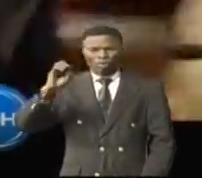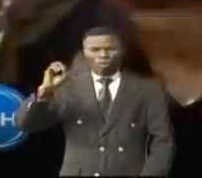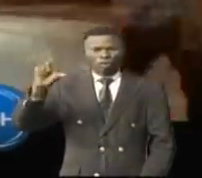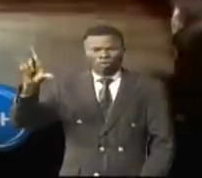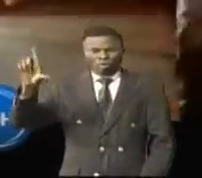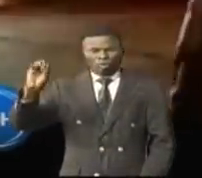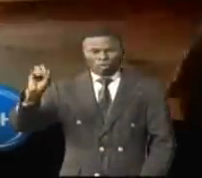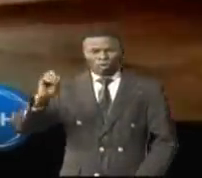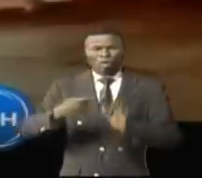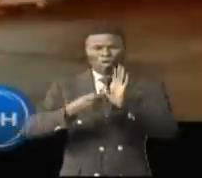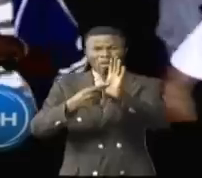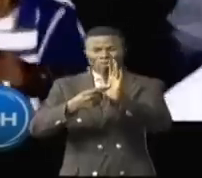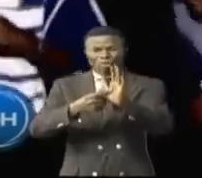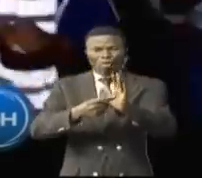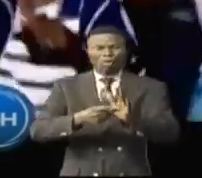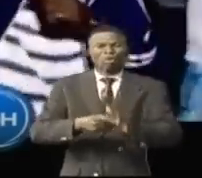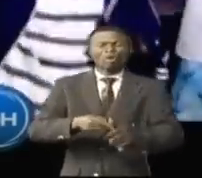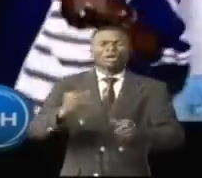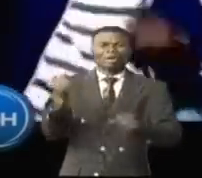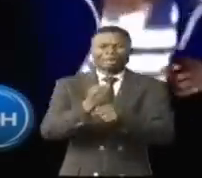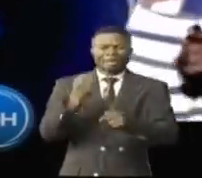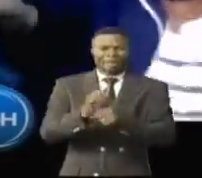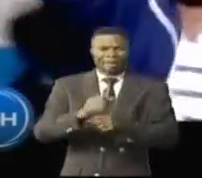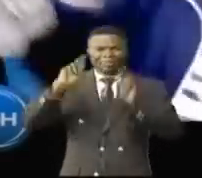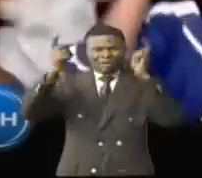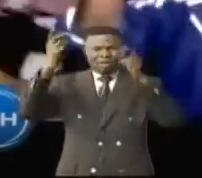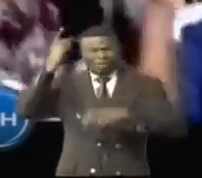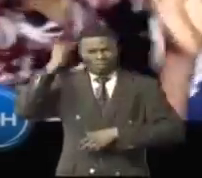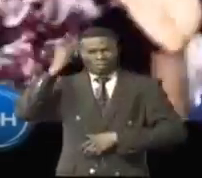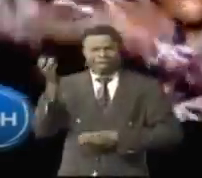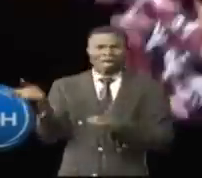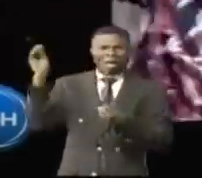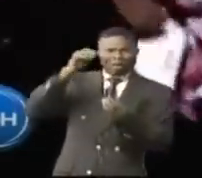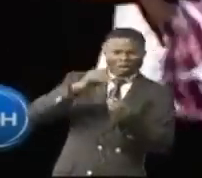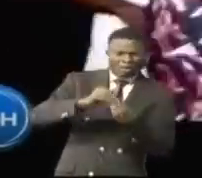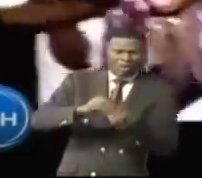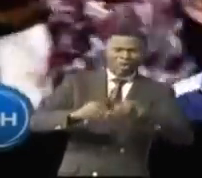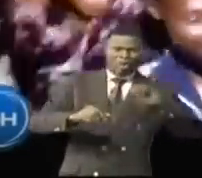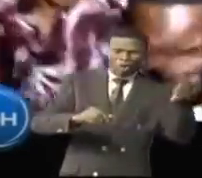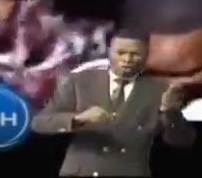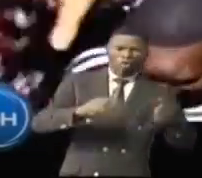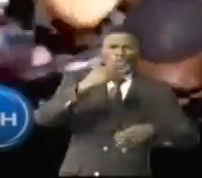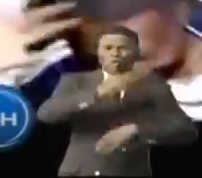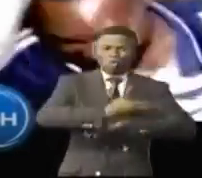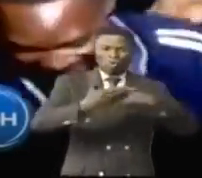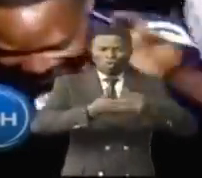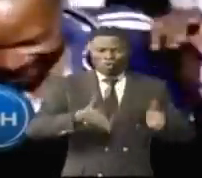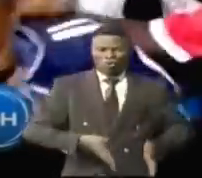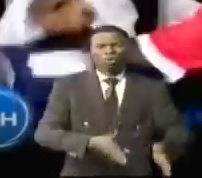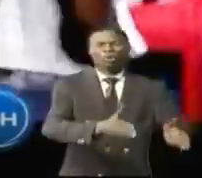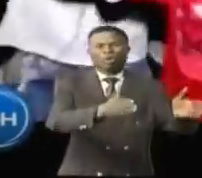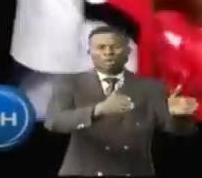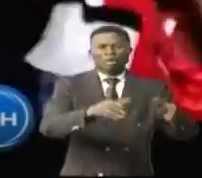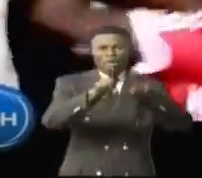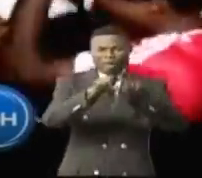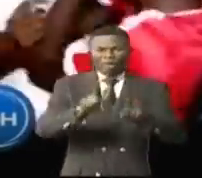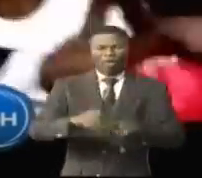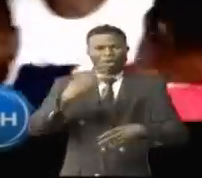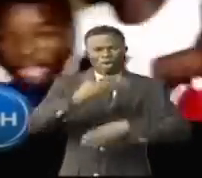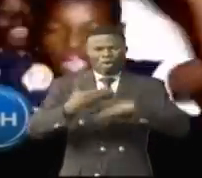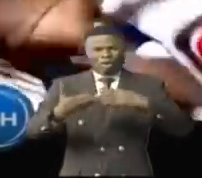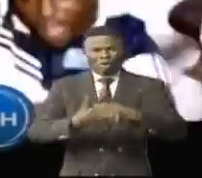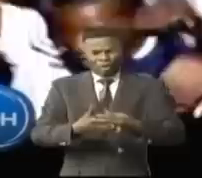la déliquescence de la voirie de Kinshasa, vient de s'ajouter à d'autres infrastructures routières réhabilitées sous